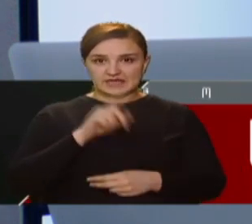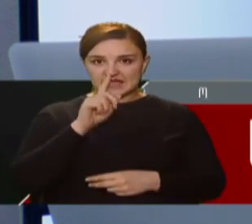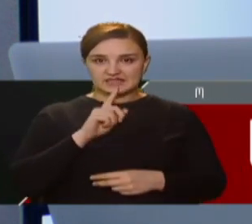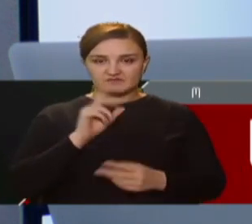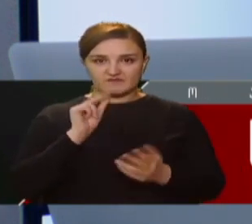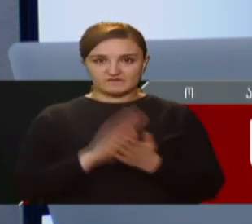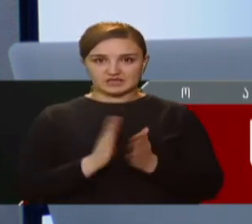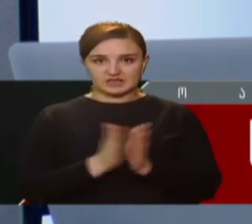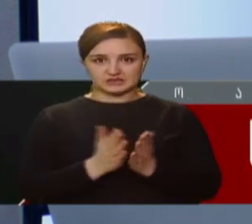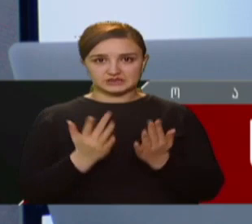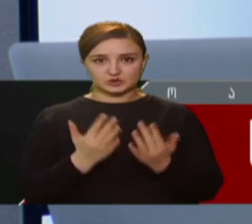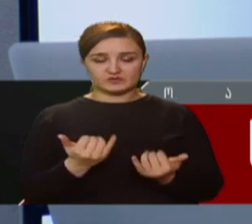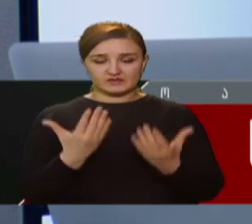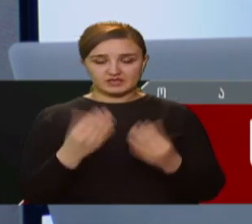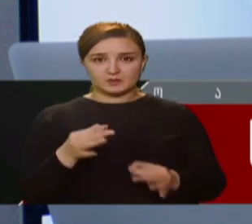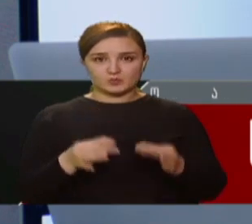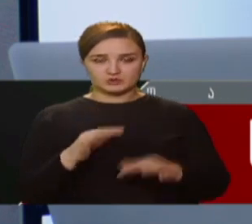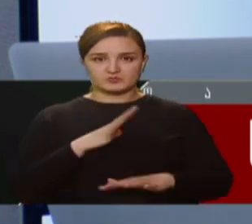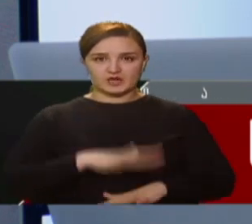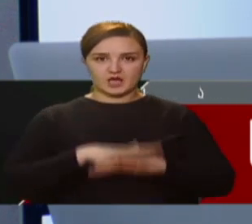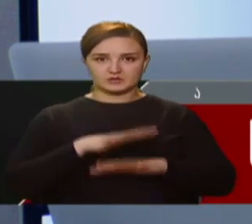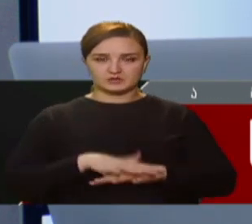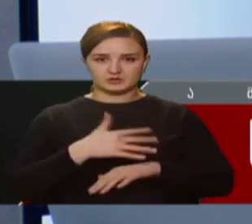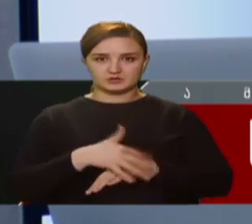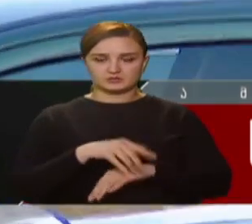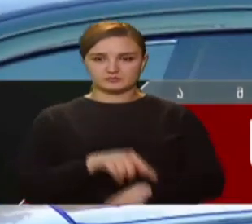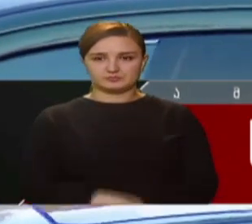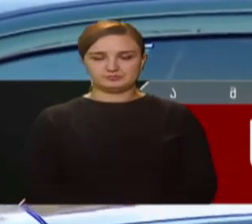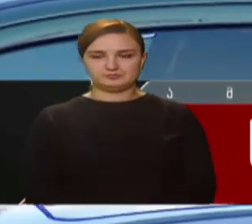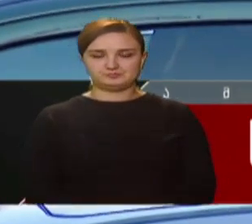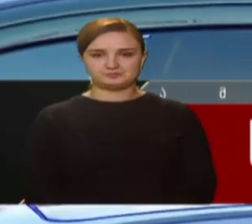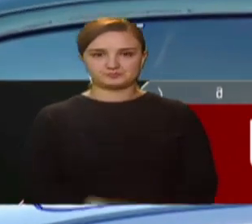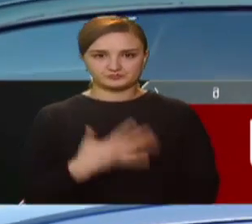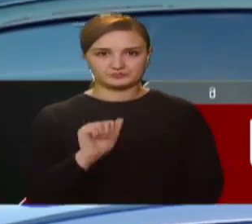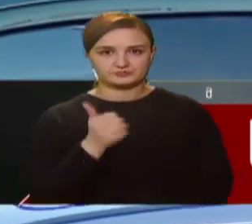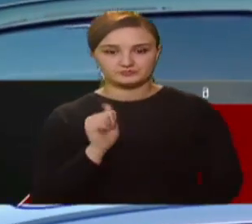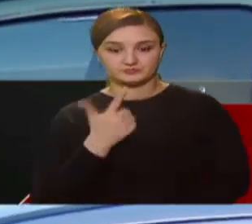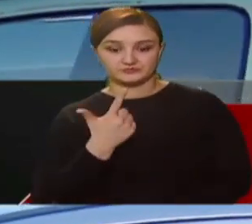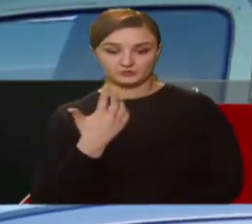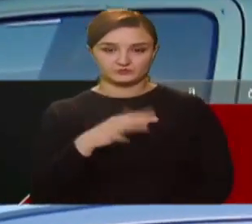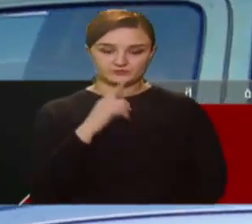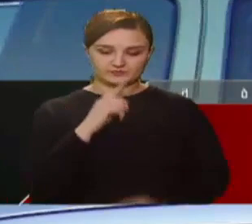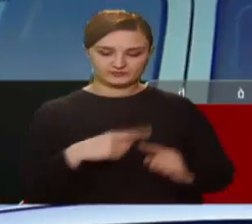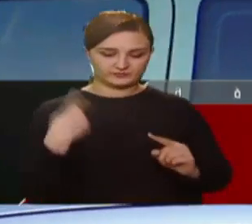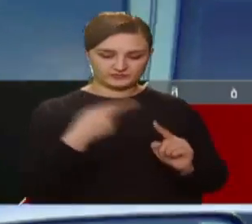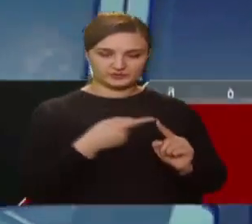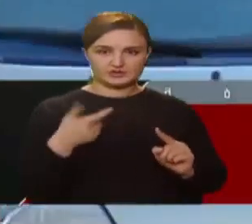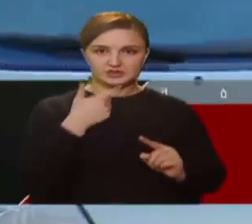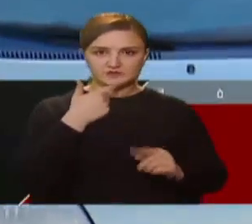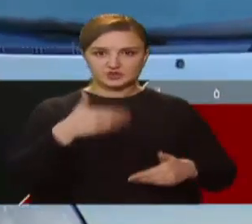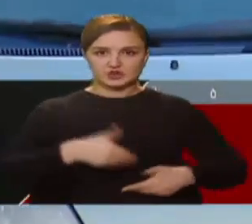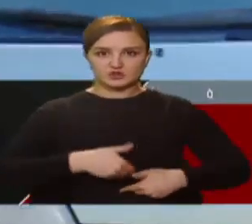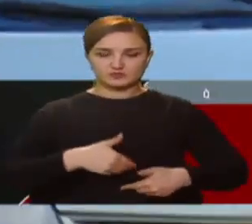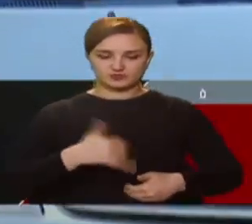ითხოვდა. დღევანდელმა პროცესმა აქციის ფონზე ჩაიარა. Უკვე მეორე ერთი წლის განმავლობაში მიხეილ სააკაშვილმა